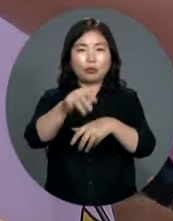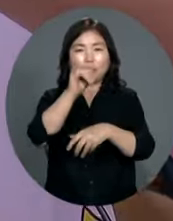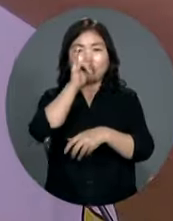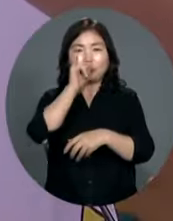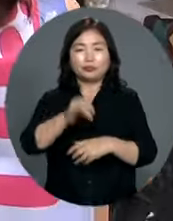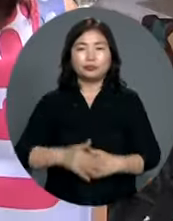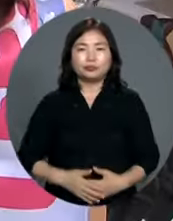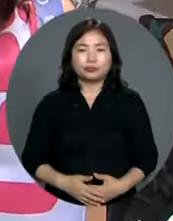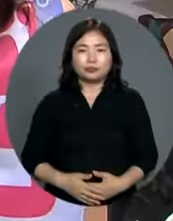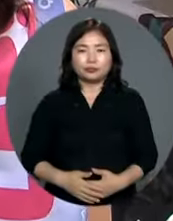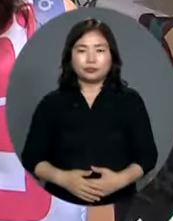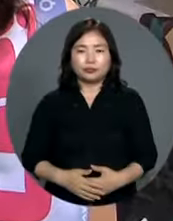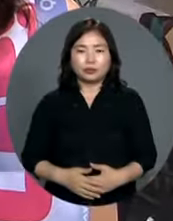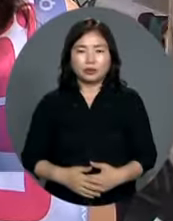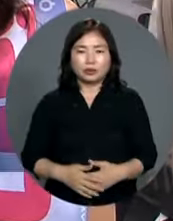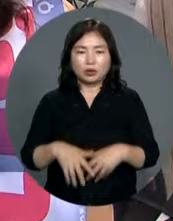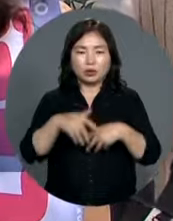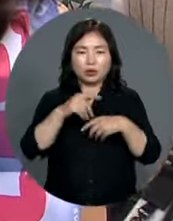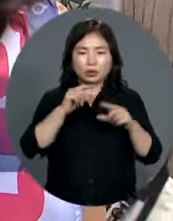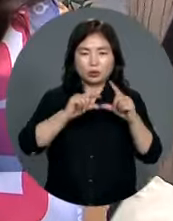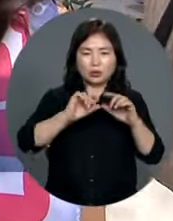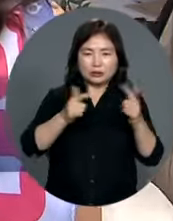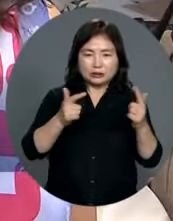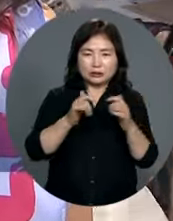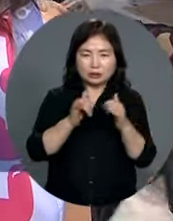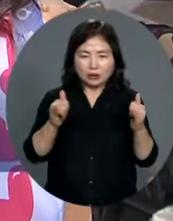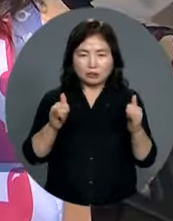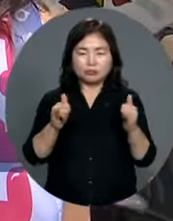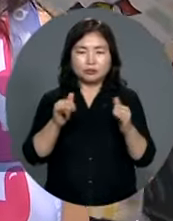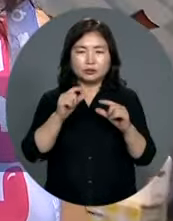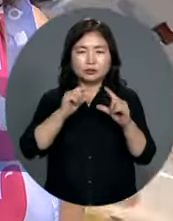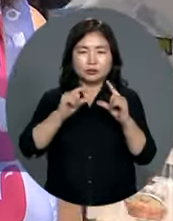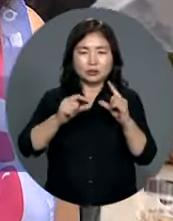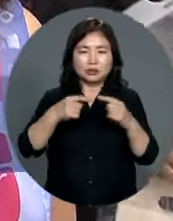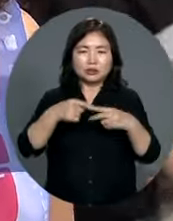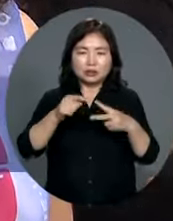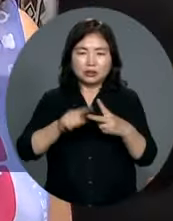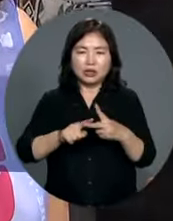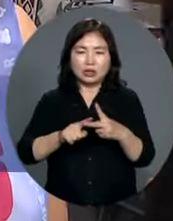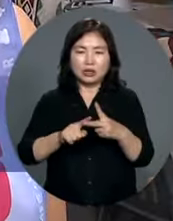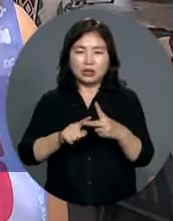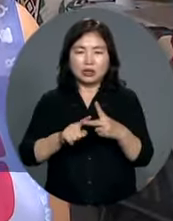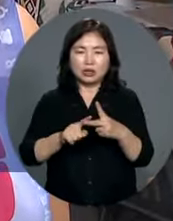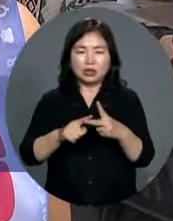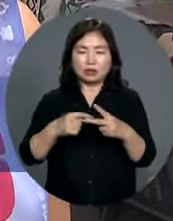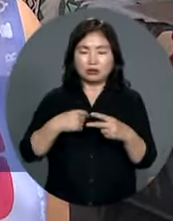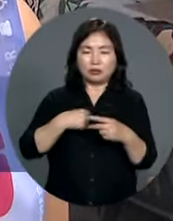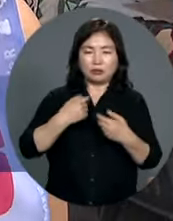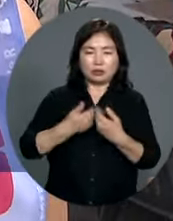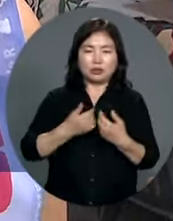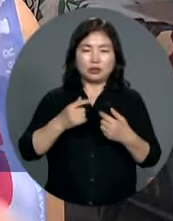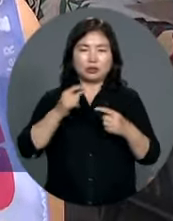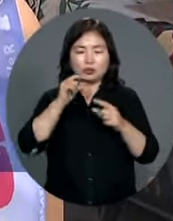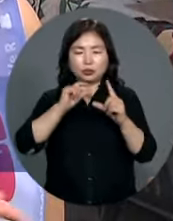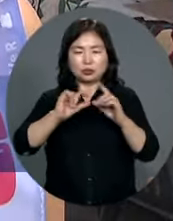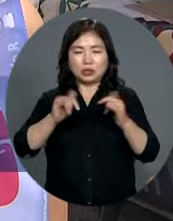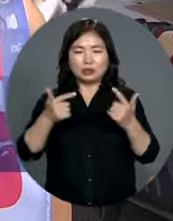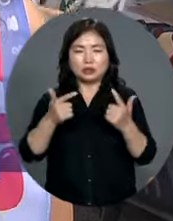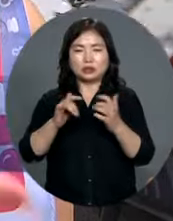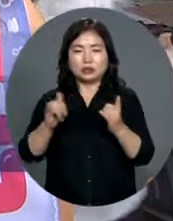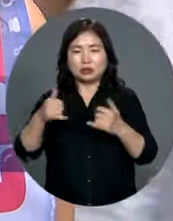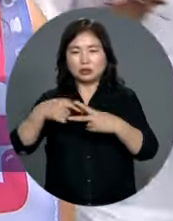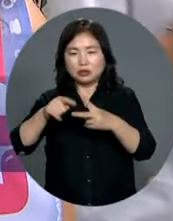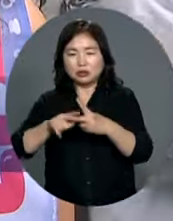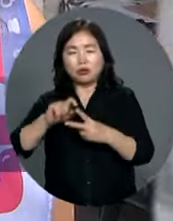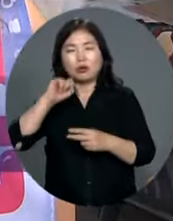펼쳐졌습니다. 성소수자가 아닌 사람들한테 성소수자를 이해한다는 거는 저희가 성소수자가 아닌 사람을 이해하는